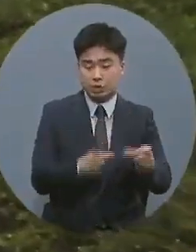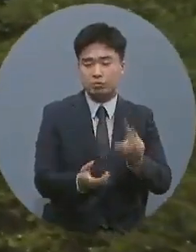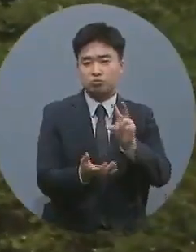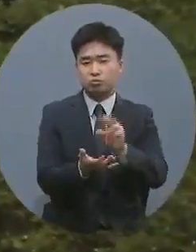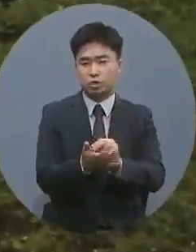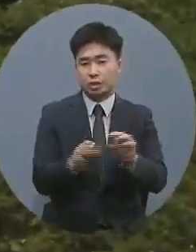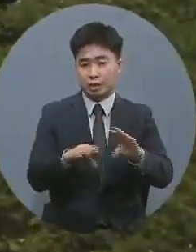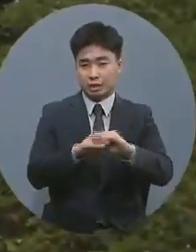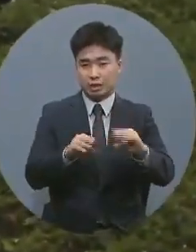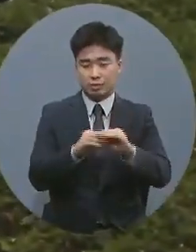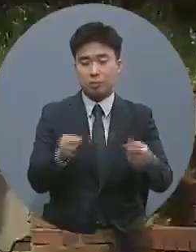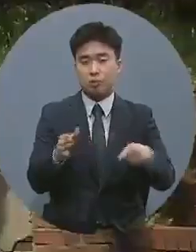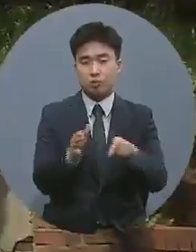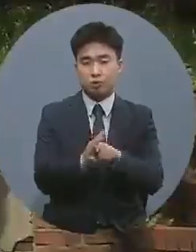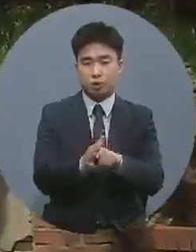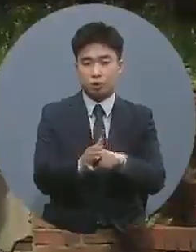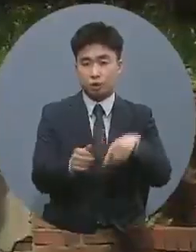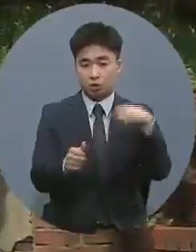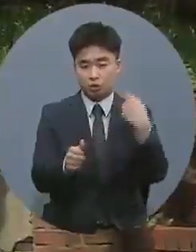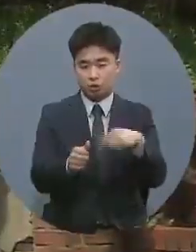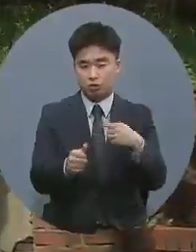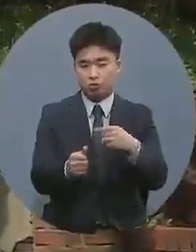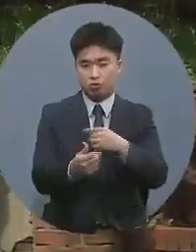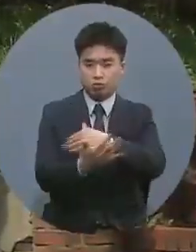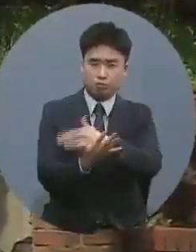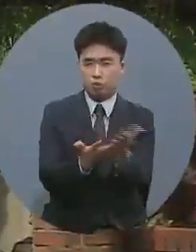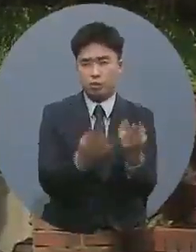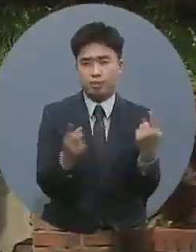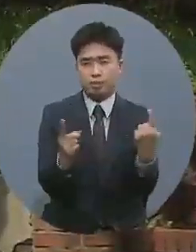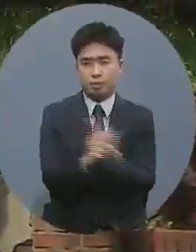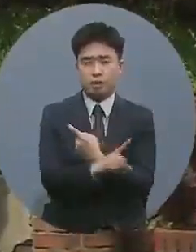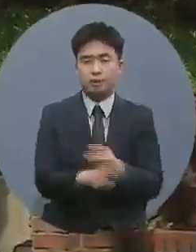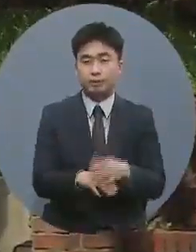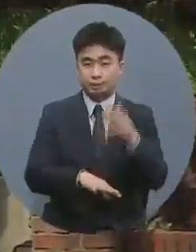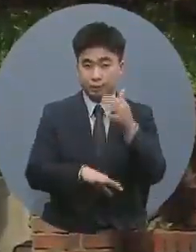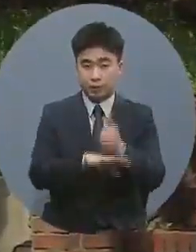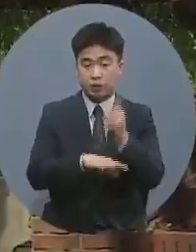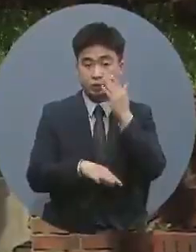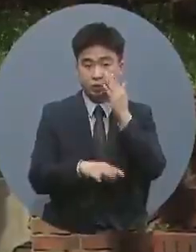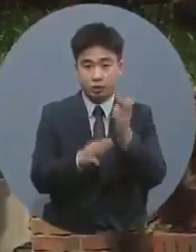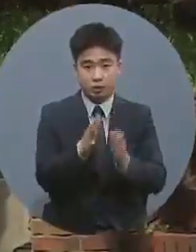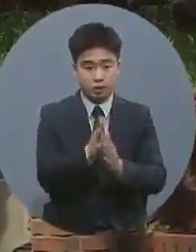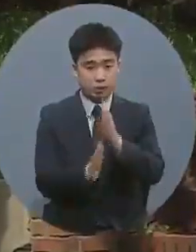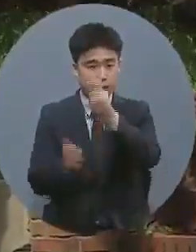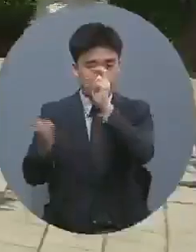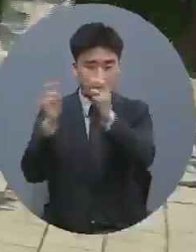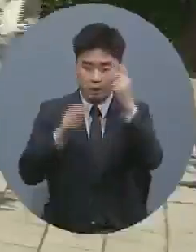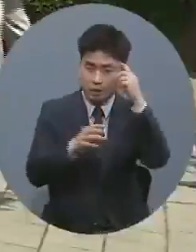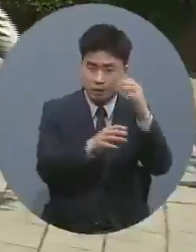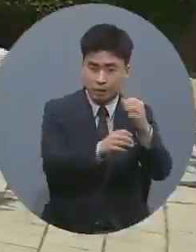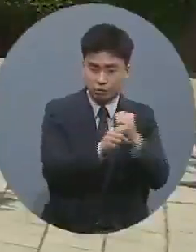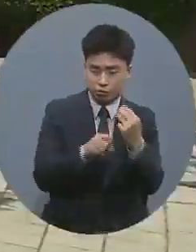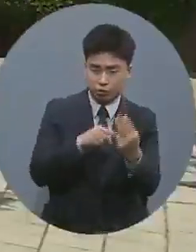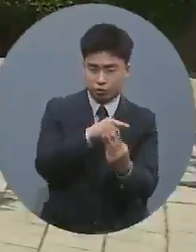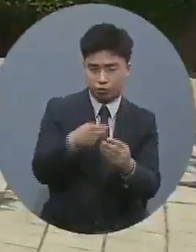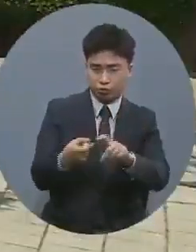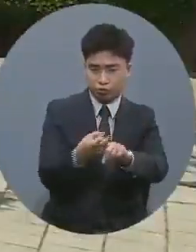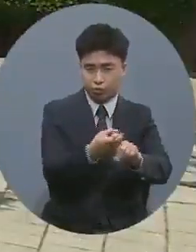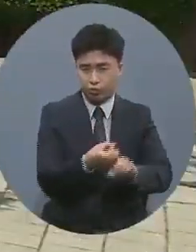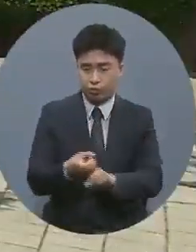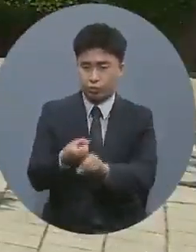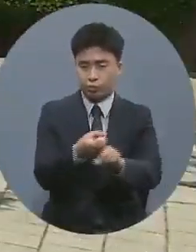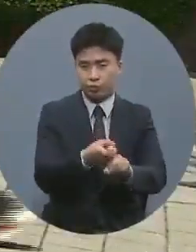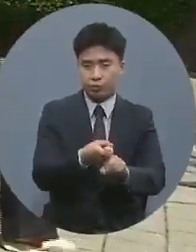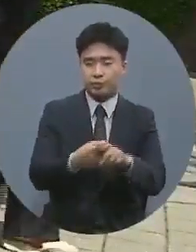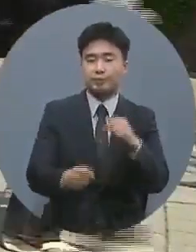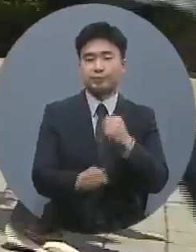수 있는 방향으로 정규 교육 과정을 바꿉니다. 마지막으로 울산시와 기업체, 연구기관과 긴밀하게 움직일